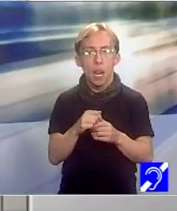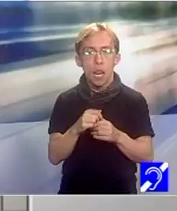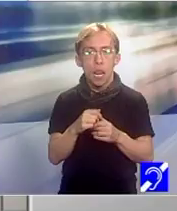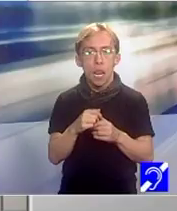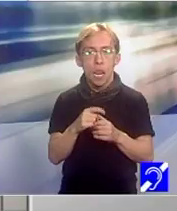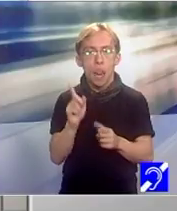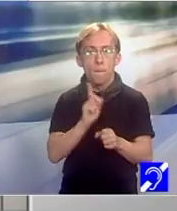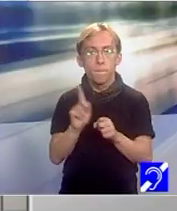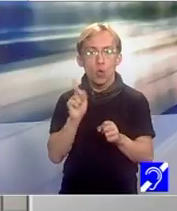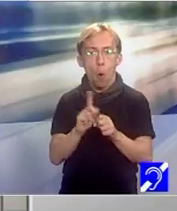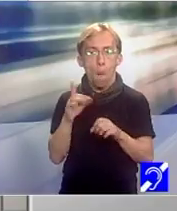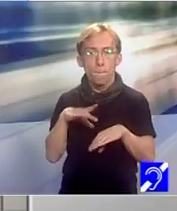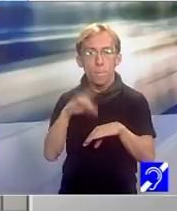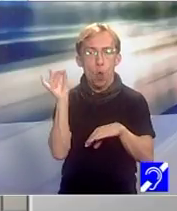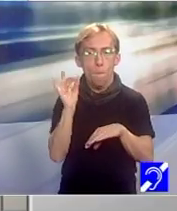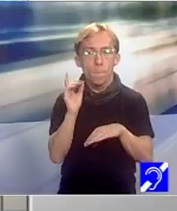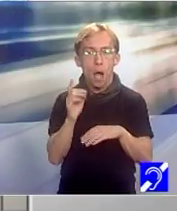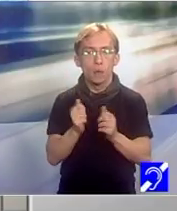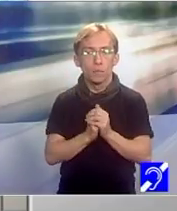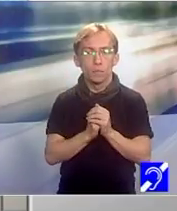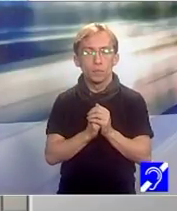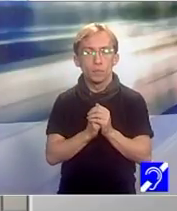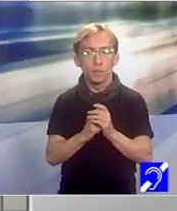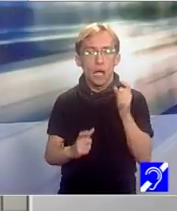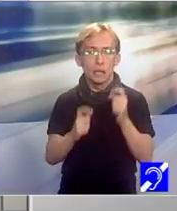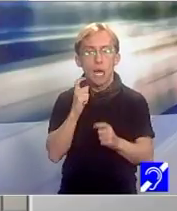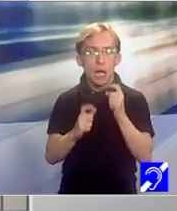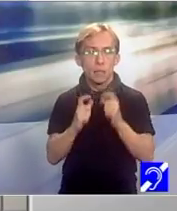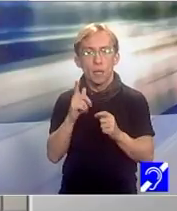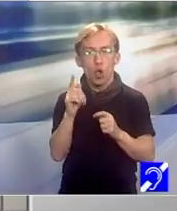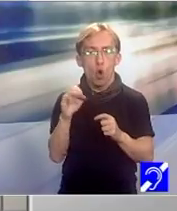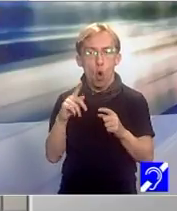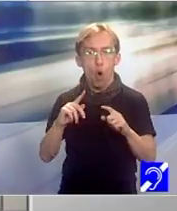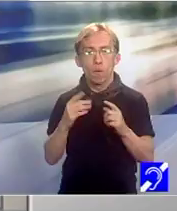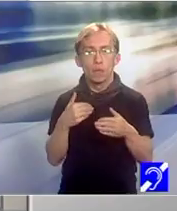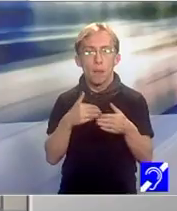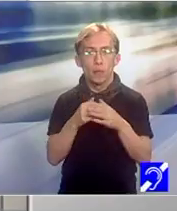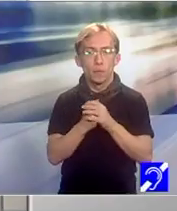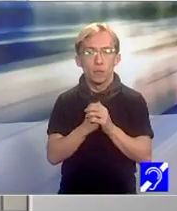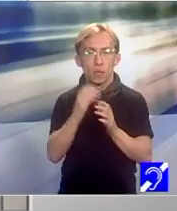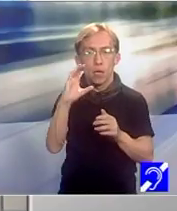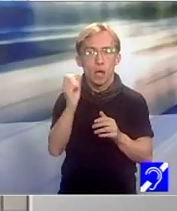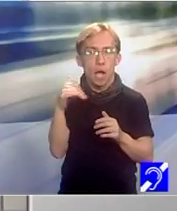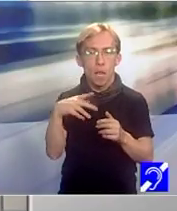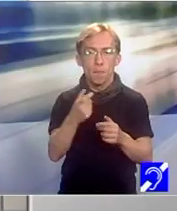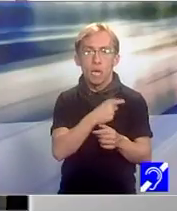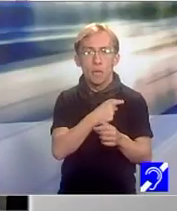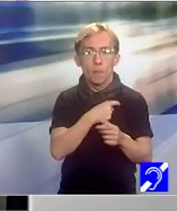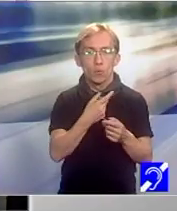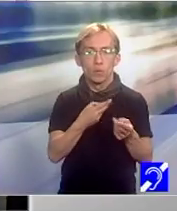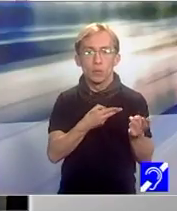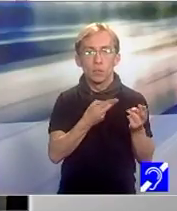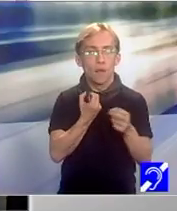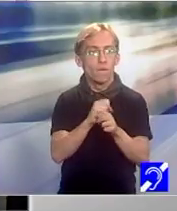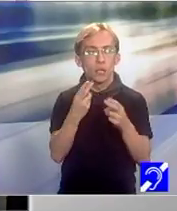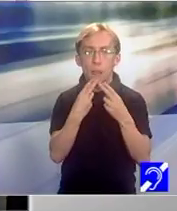această ediție reportaje și despre aceste ramuri sportive și despre golf. Vom vorbi imediat. Acum întorc la invitata mea, Carmen Domnica Coteț. Vorbeam despre cât de